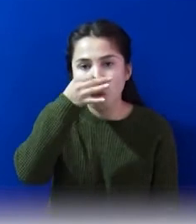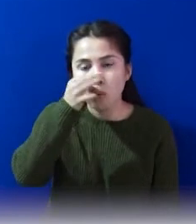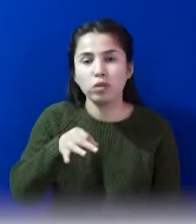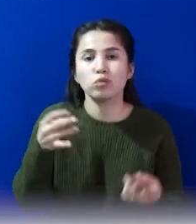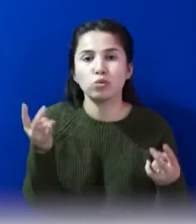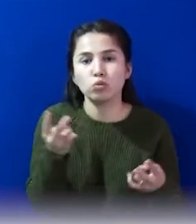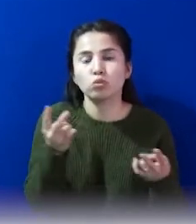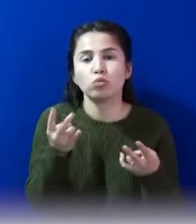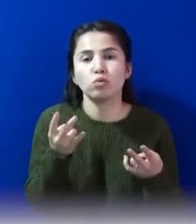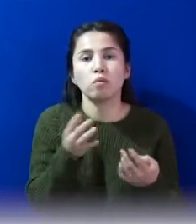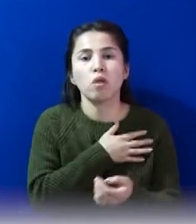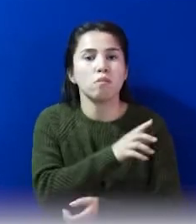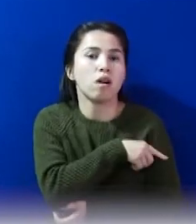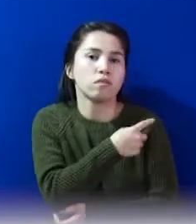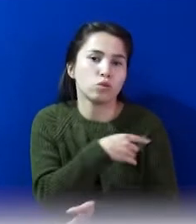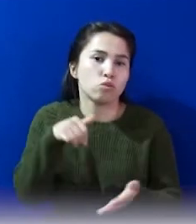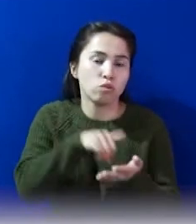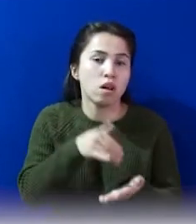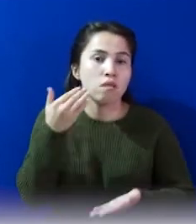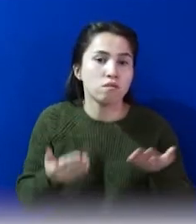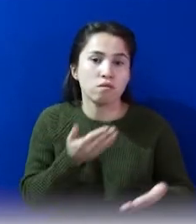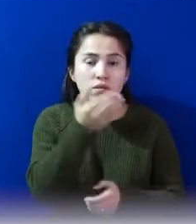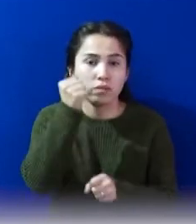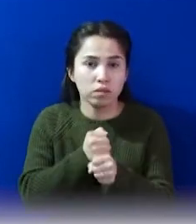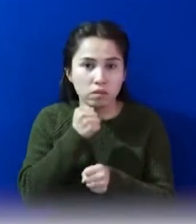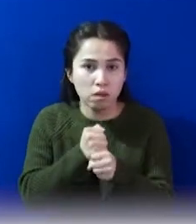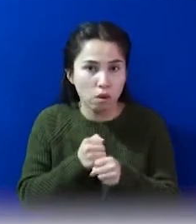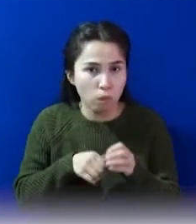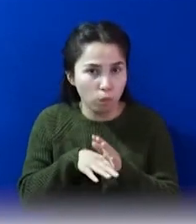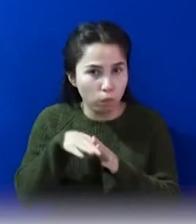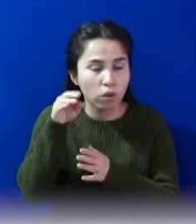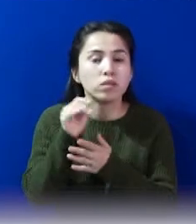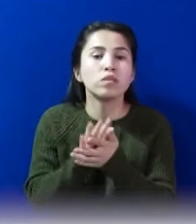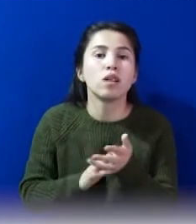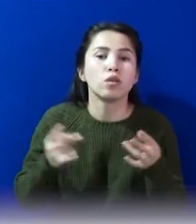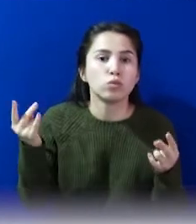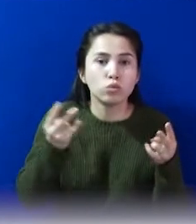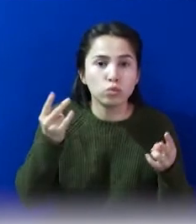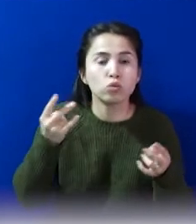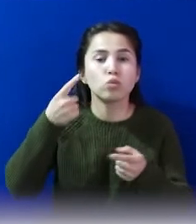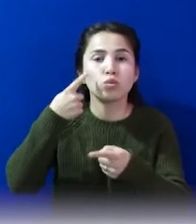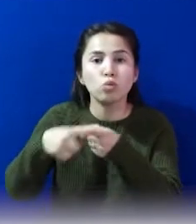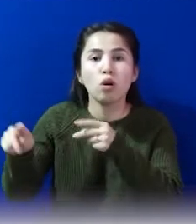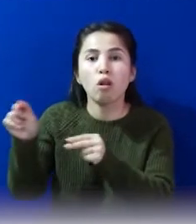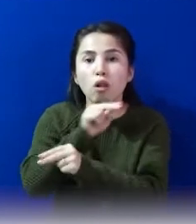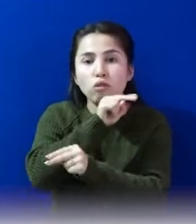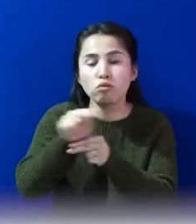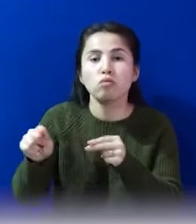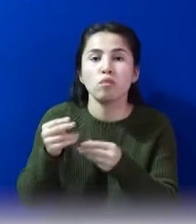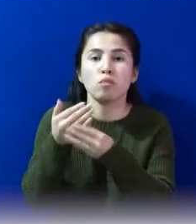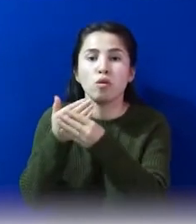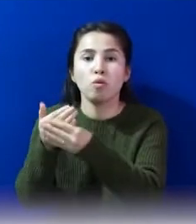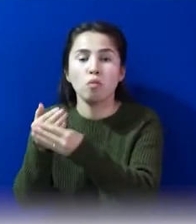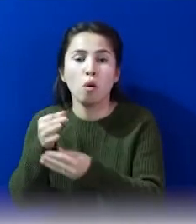подверглись критике главы региона. Бердибек Сапарбаев поручил решить данную проблему в кратчайшие сроки. Новая система электронной оплаты